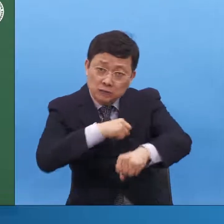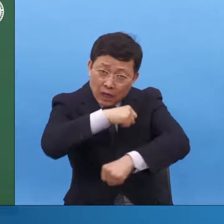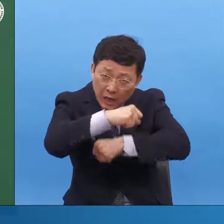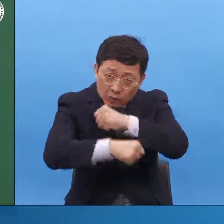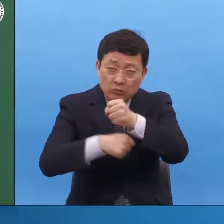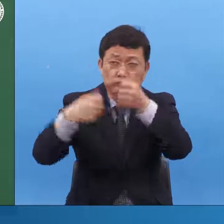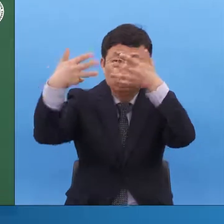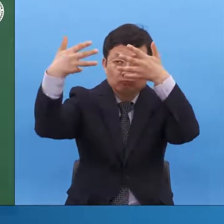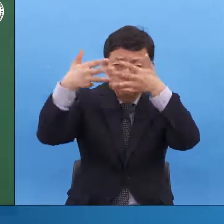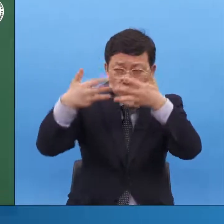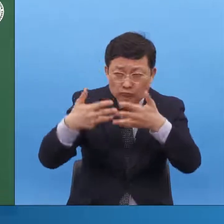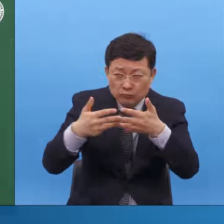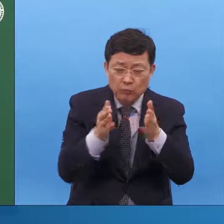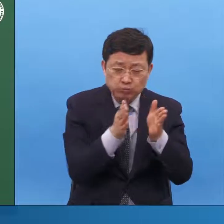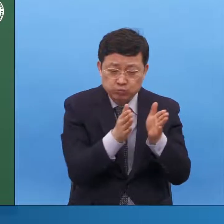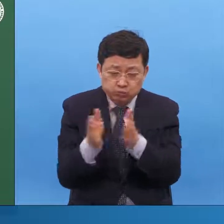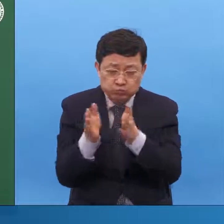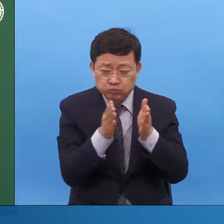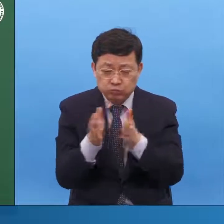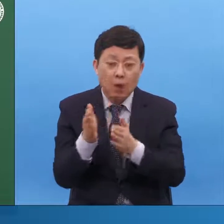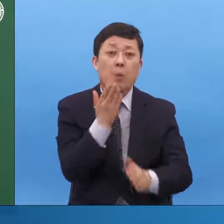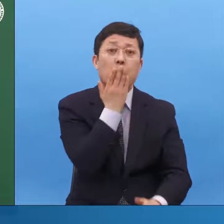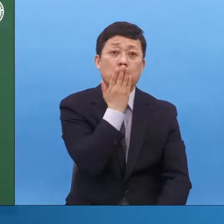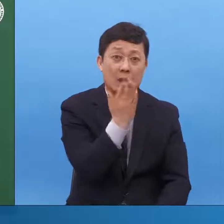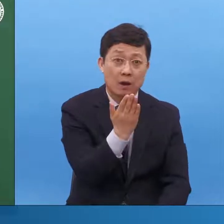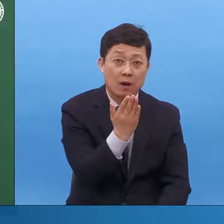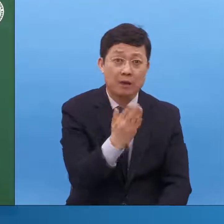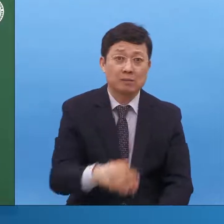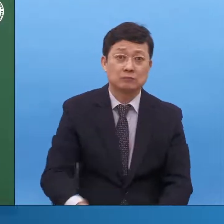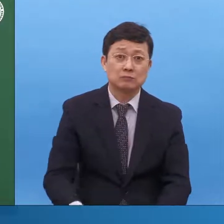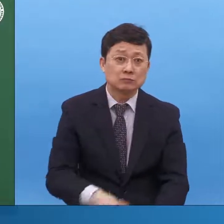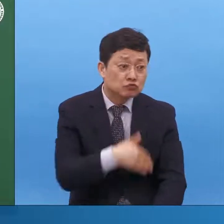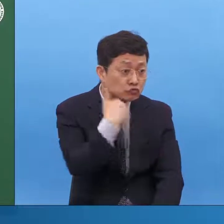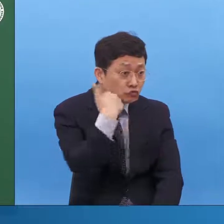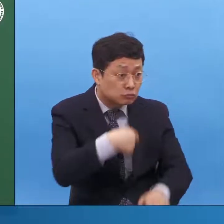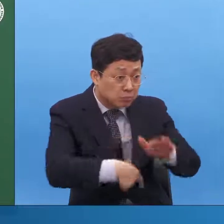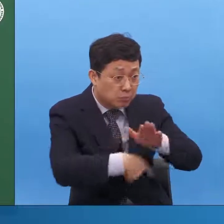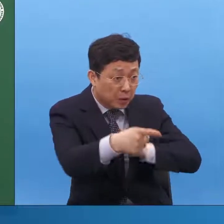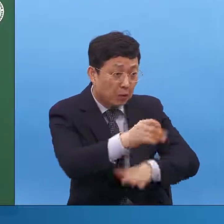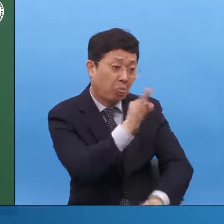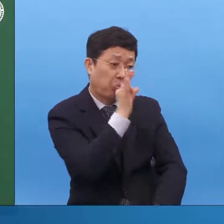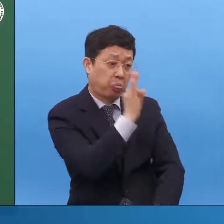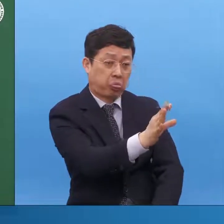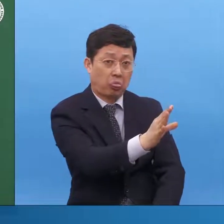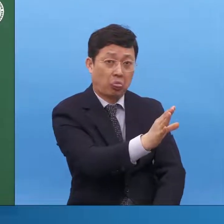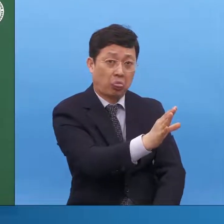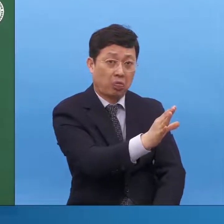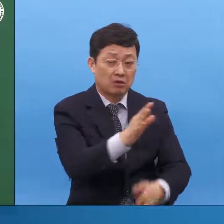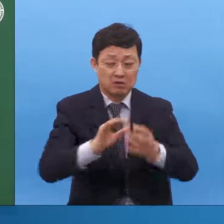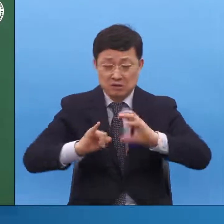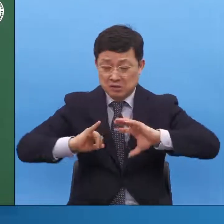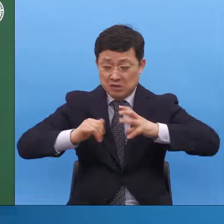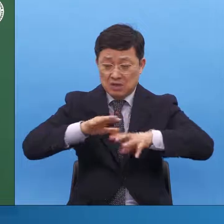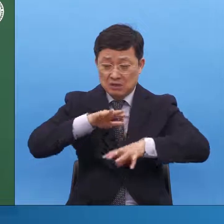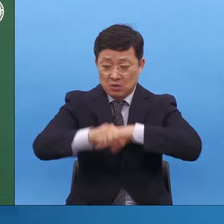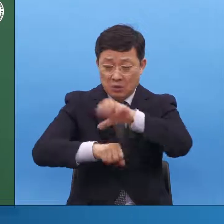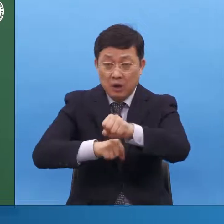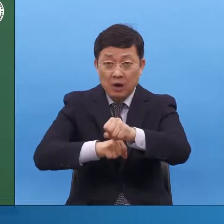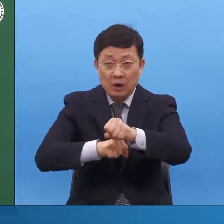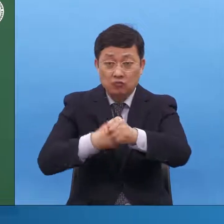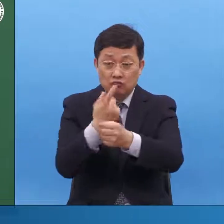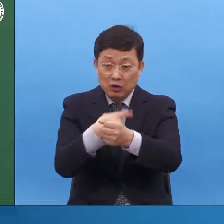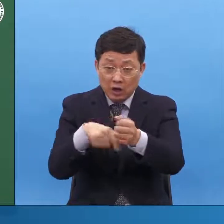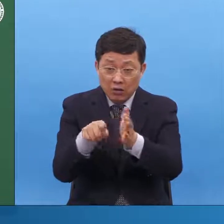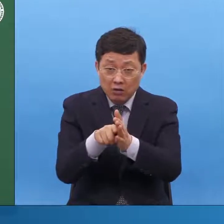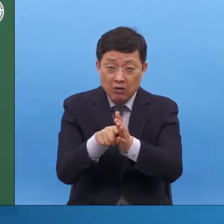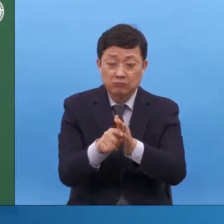time to do this, so you can always do this. 이거는 아무도 빼앗아 가지 못하기 때문에 세계를 정복하는데 이걸 여러분